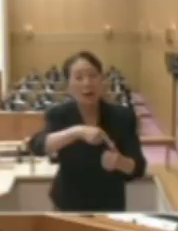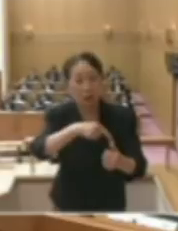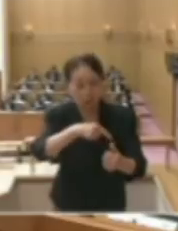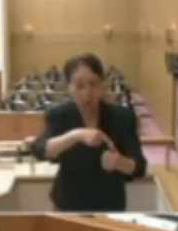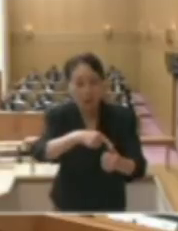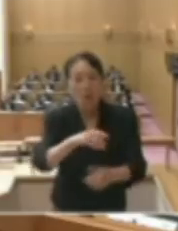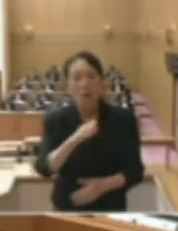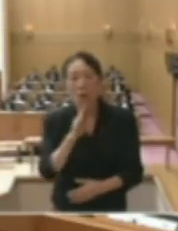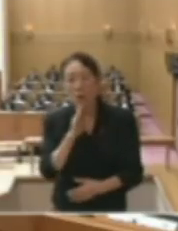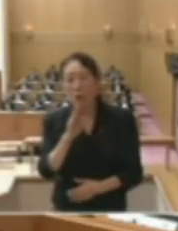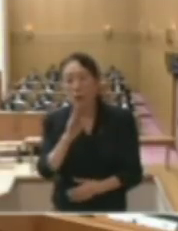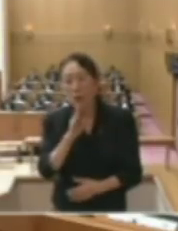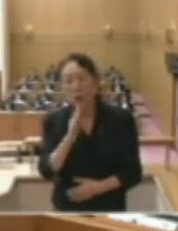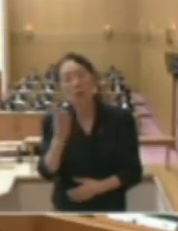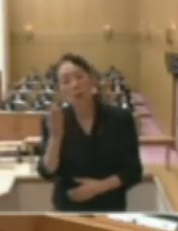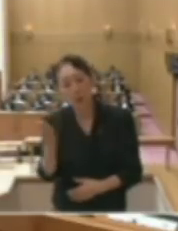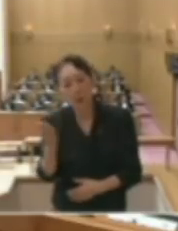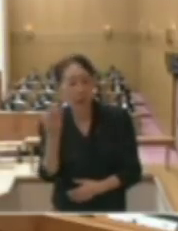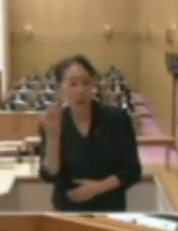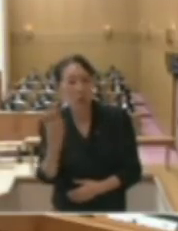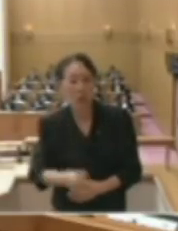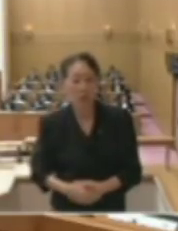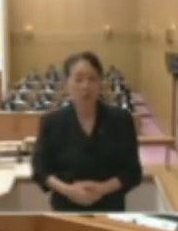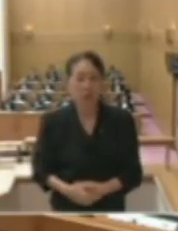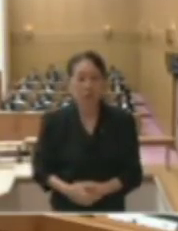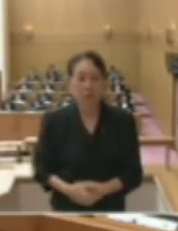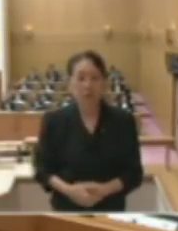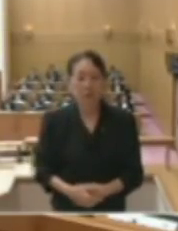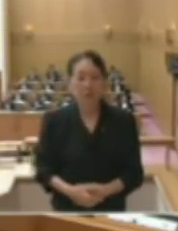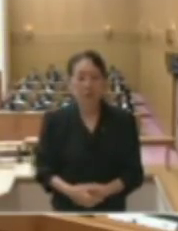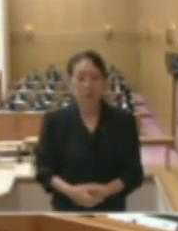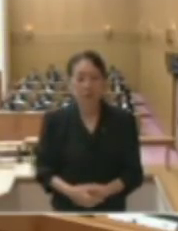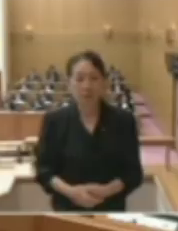れ、本当でしょうか。これが質問であります。